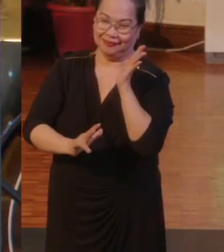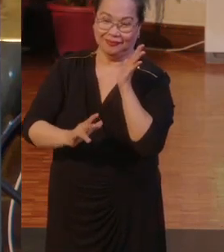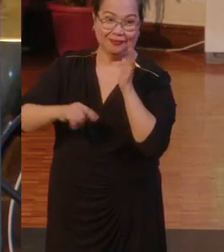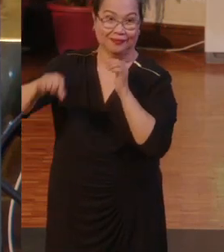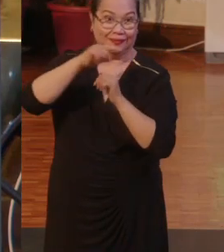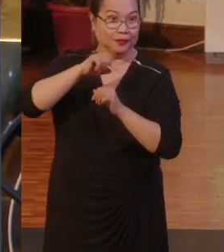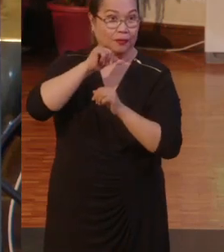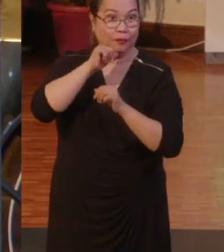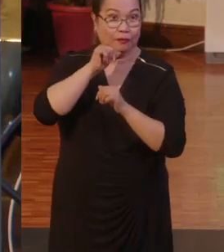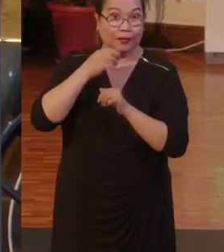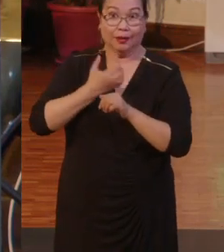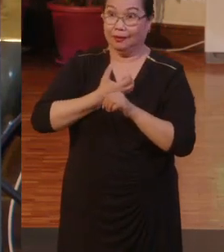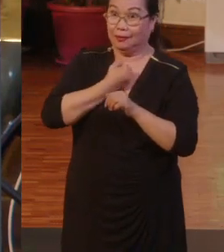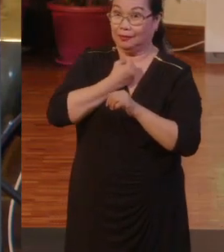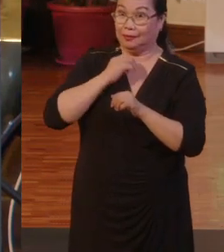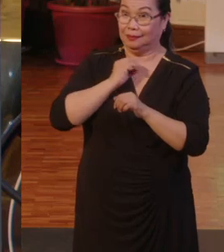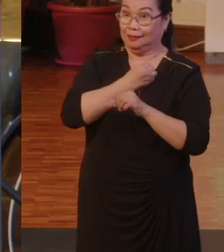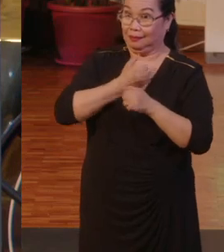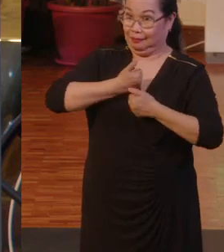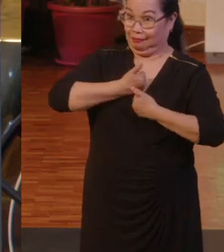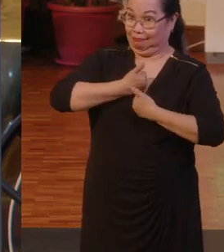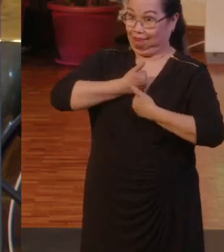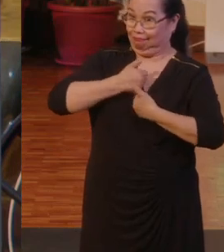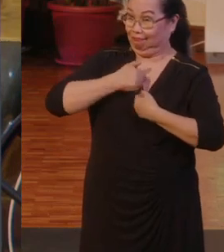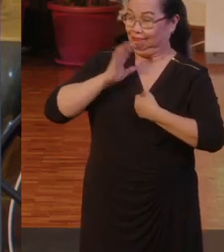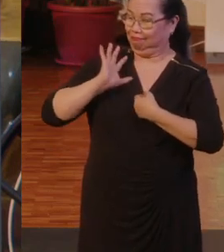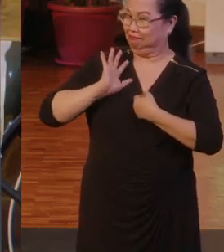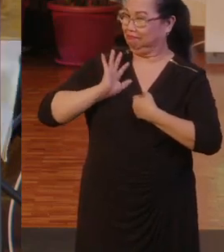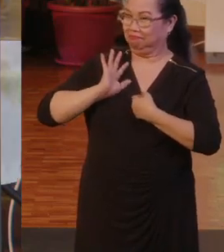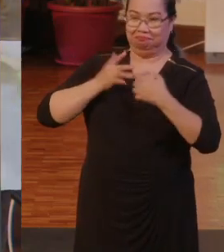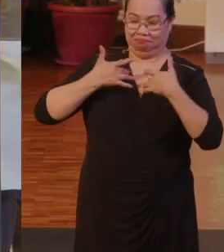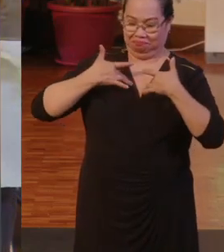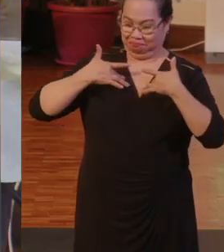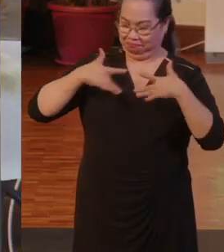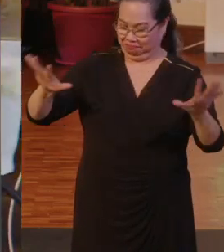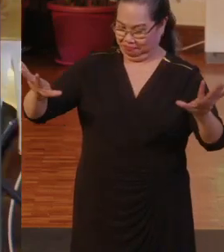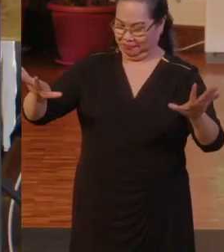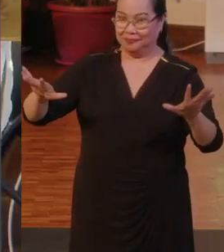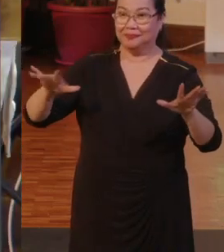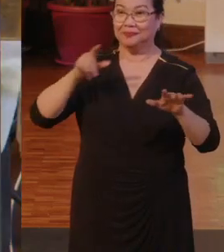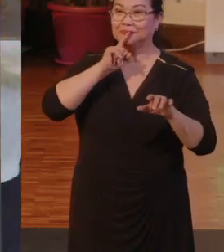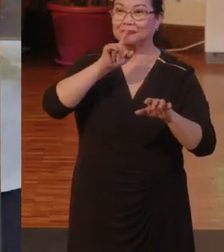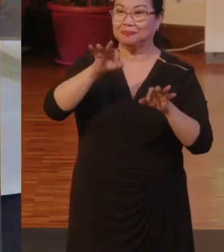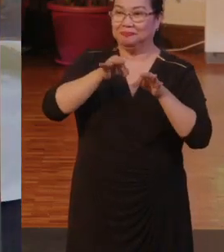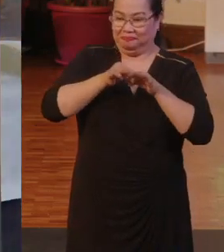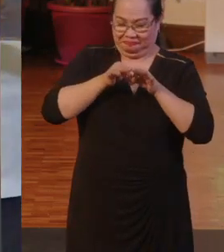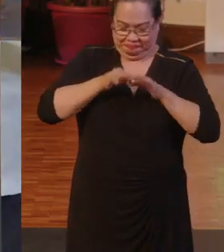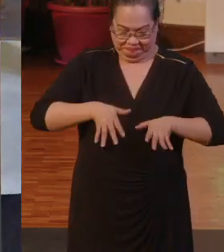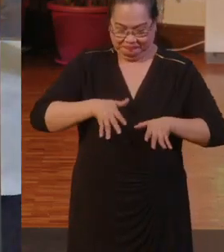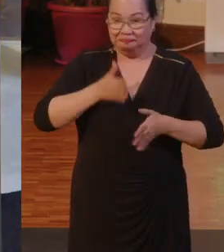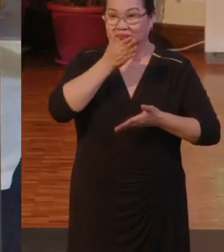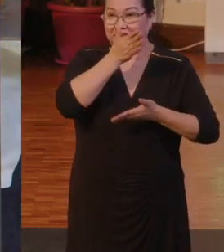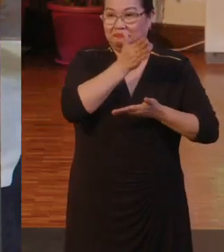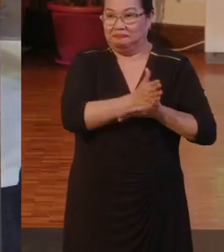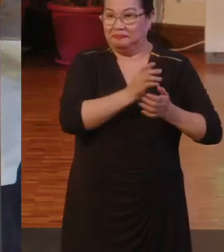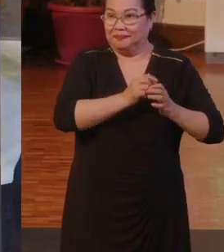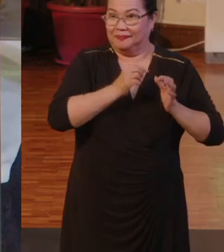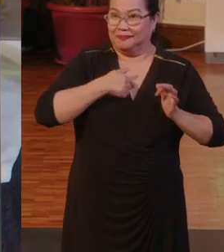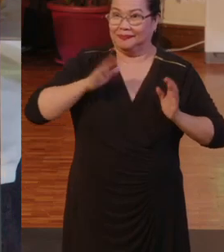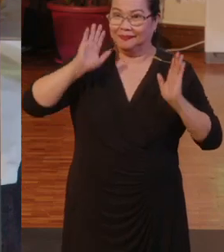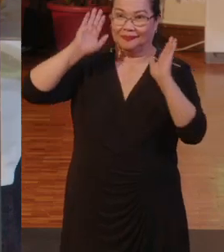Lord and serve Him in sincerity and in faithfulness. Put away the gods that your